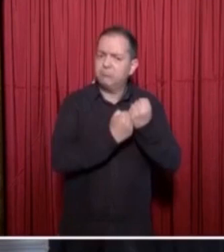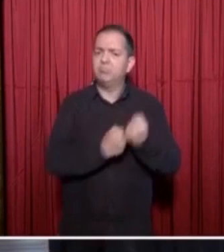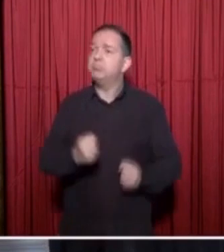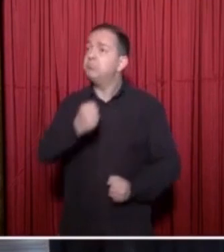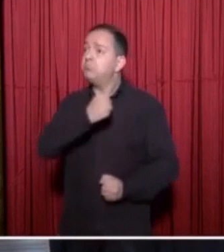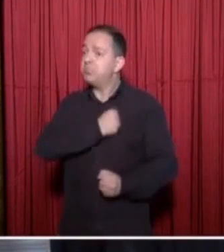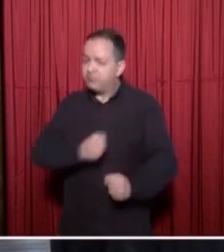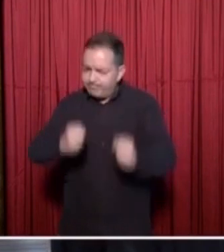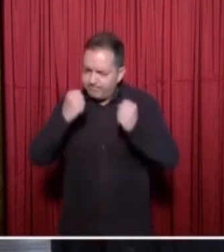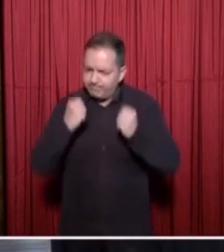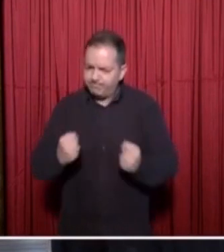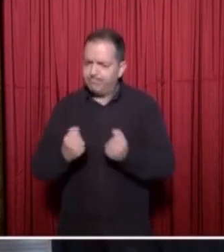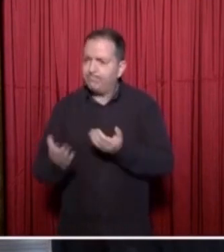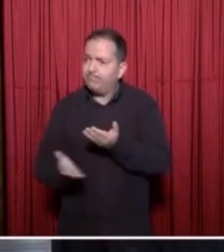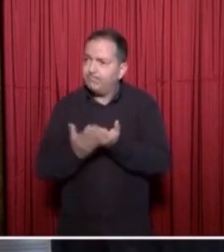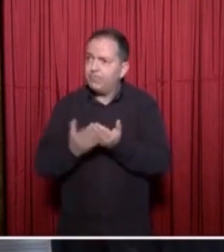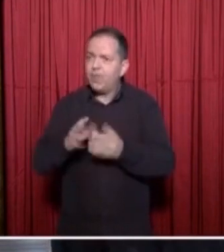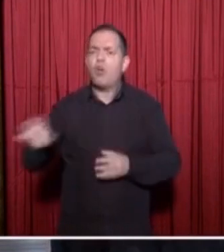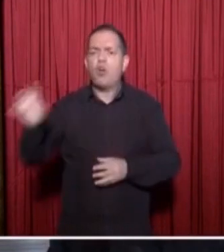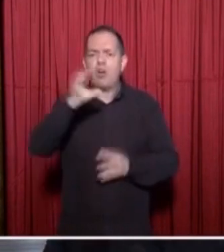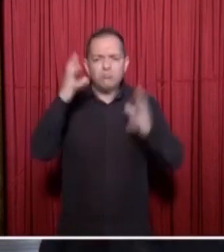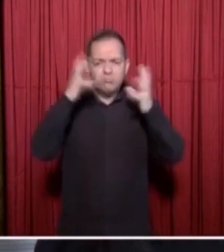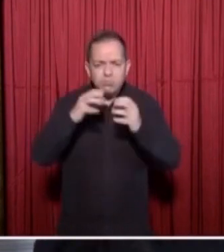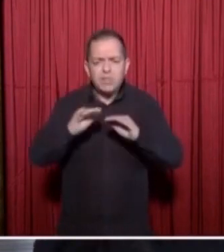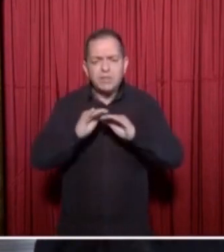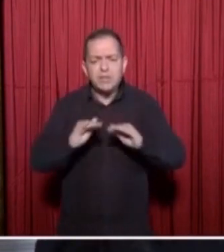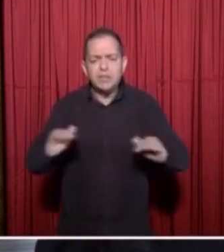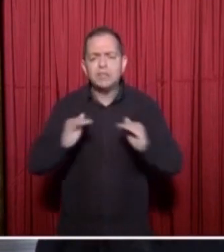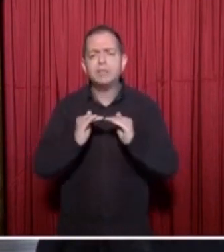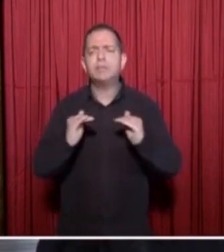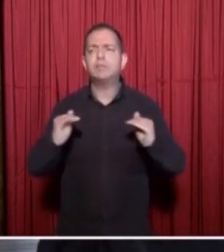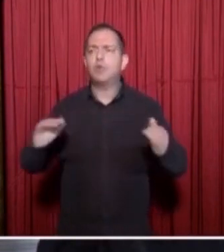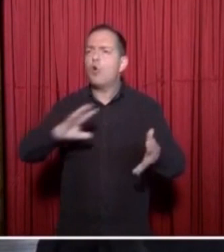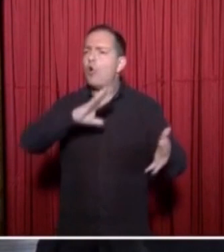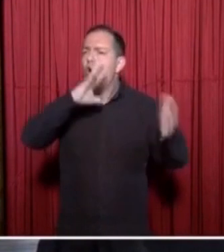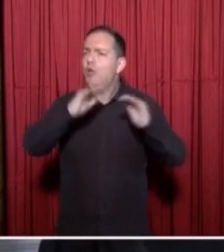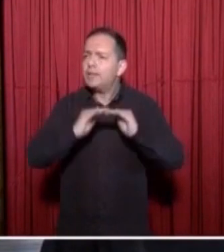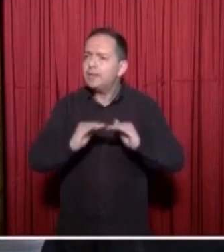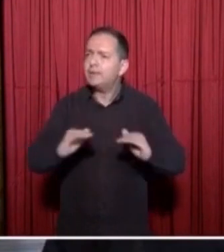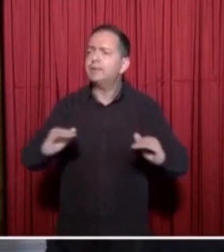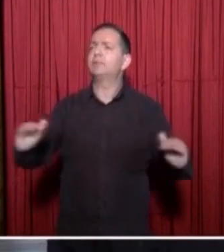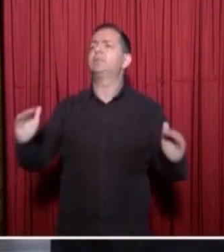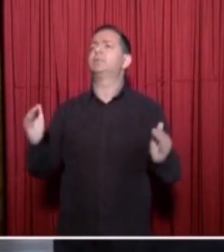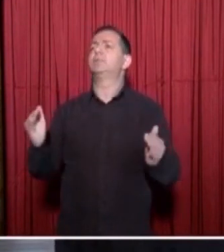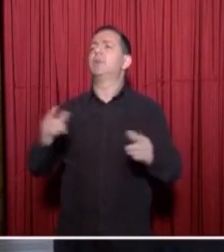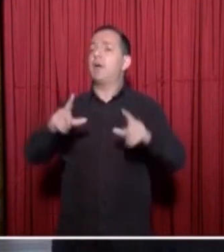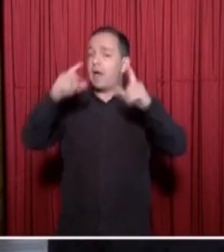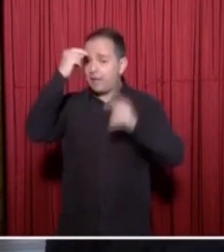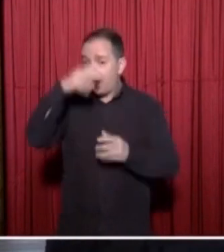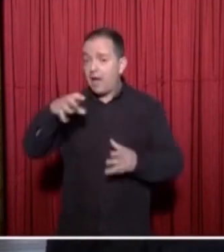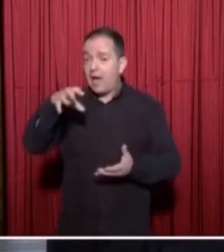την πίστην στήριξον, τα έθνη πράιμον, τον κόσμον ειρήνευσον, την Αγίαν